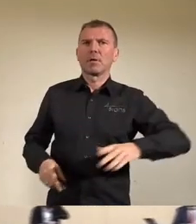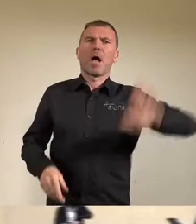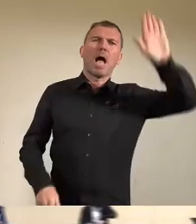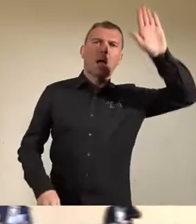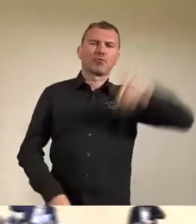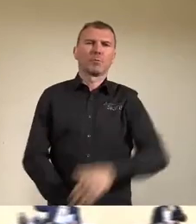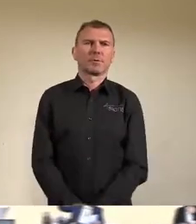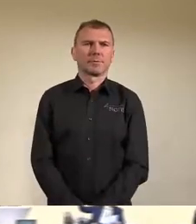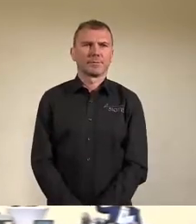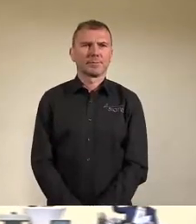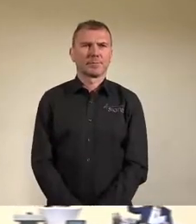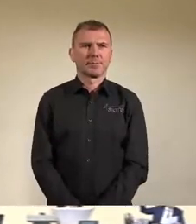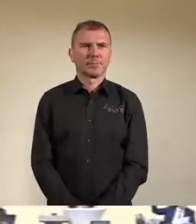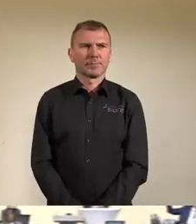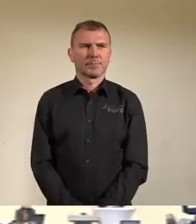Stimmzeichen.